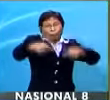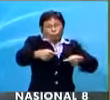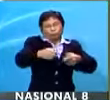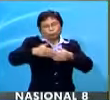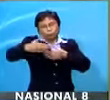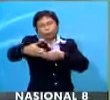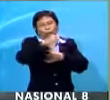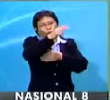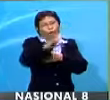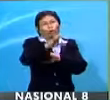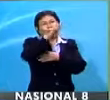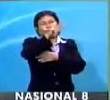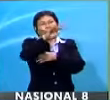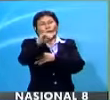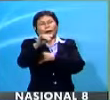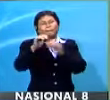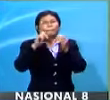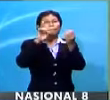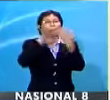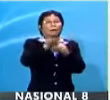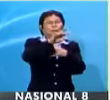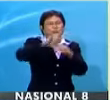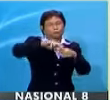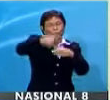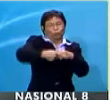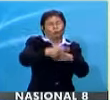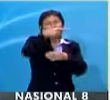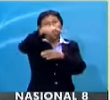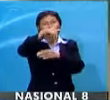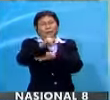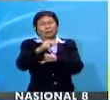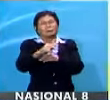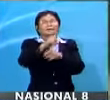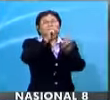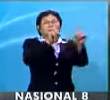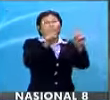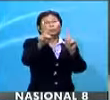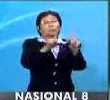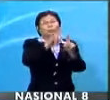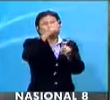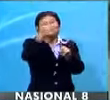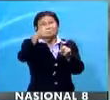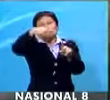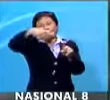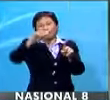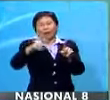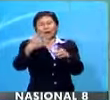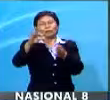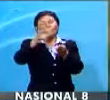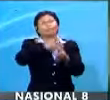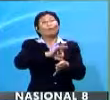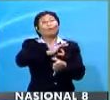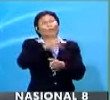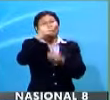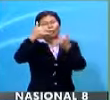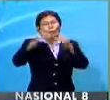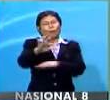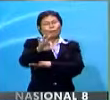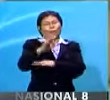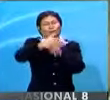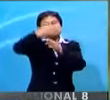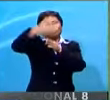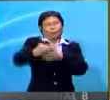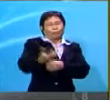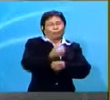226 berbalas 172 jatuhan PIN biarpun terikat satu sama Jong Wu berkelebihan kerana beliau merup akakan pemain pilihan